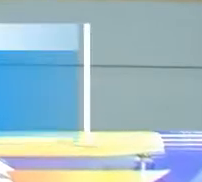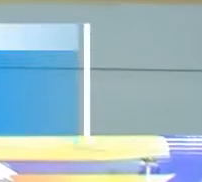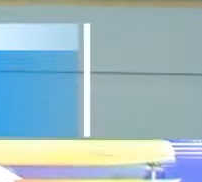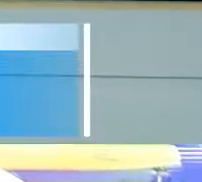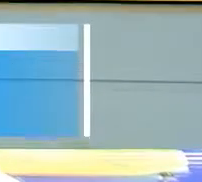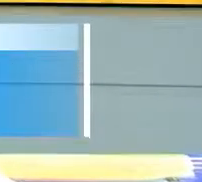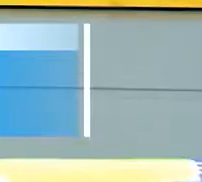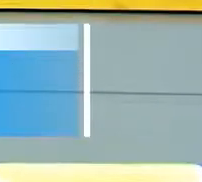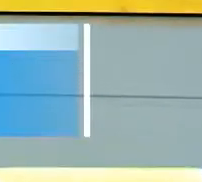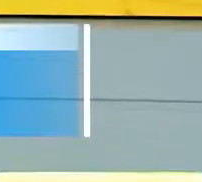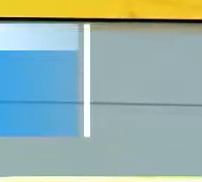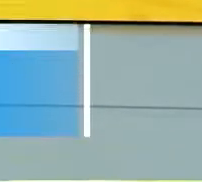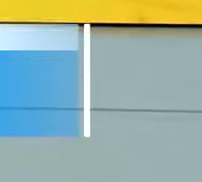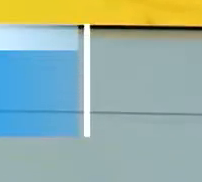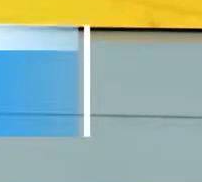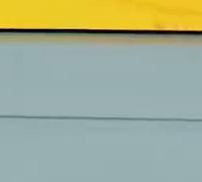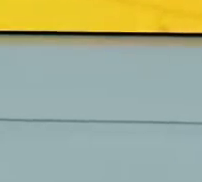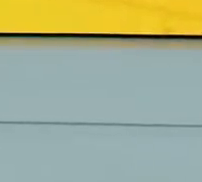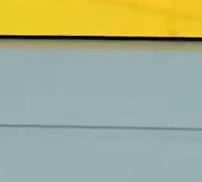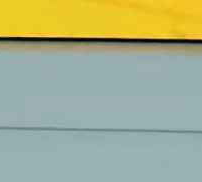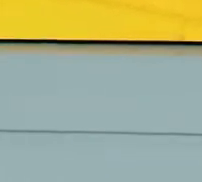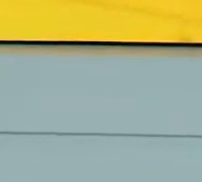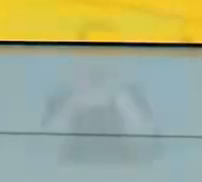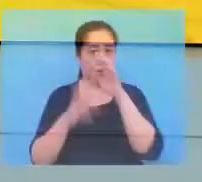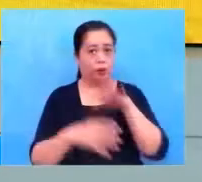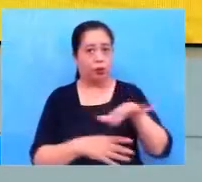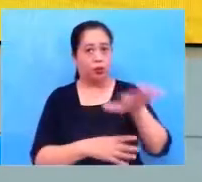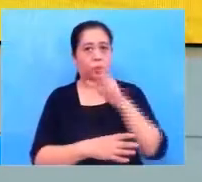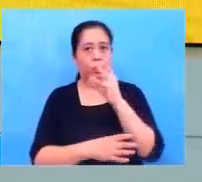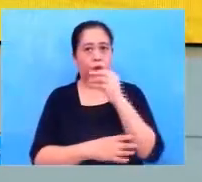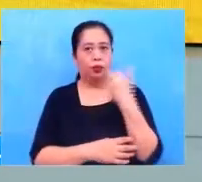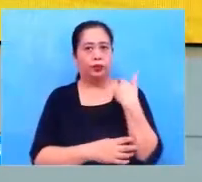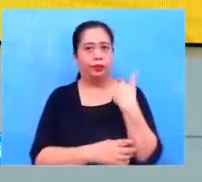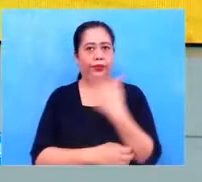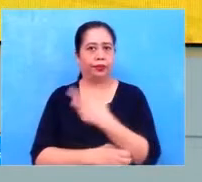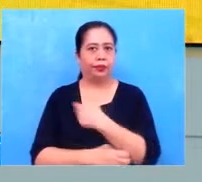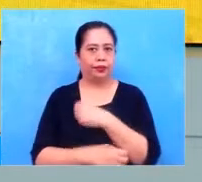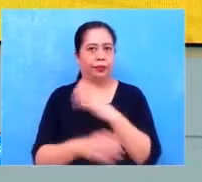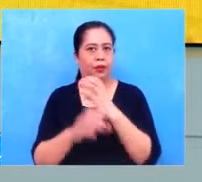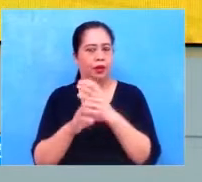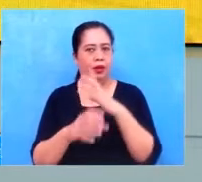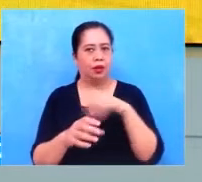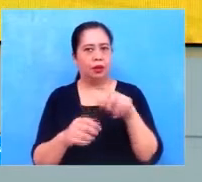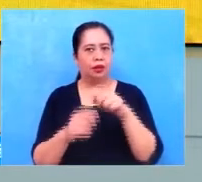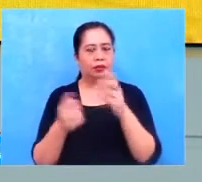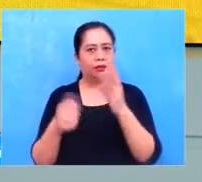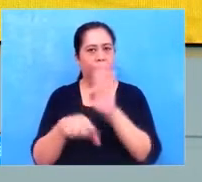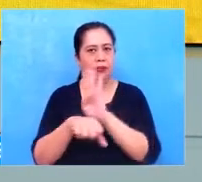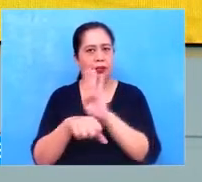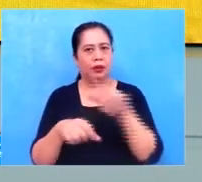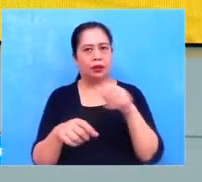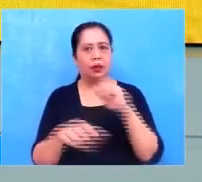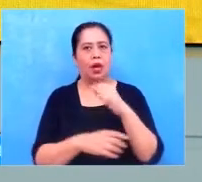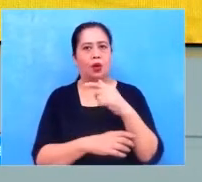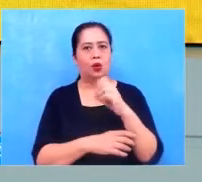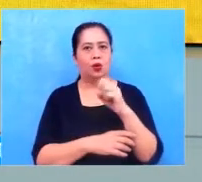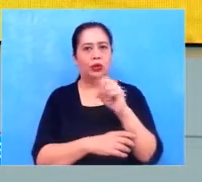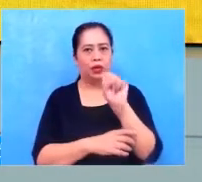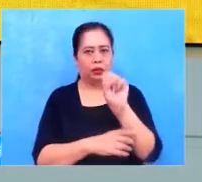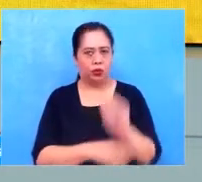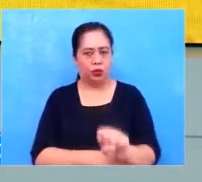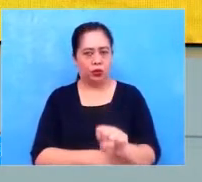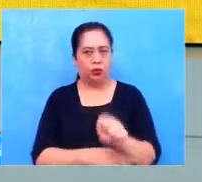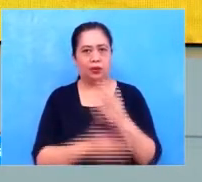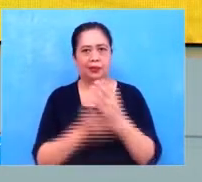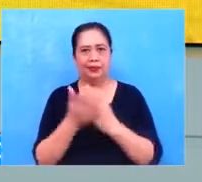Nagsimula ng maghigpit sa mga hindi bakunado ang ilang pampublikong sasakyan at mga establishmento sa Agusan del Sur. Ang ilang